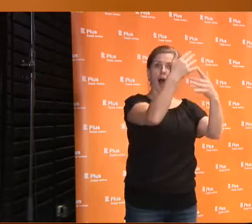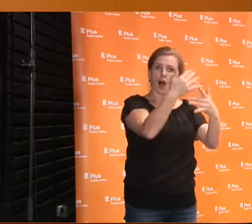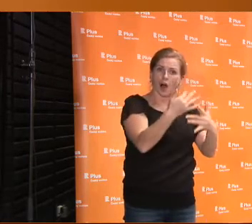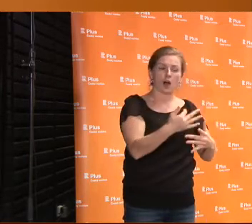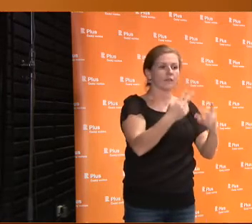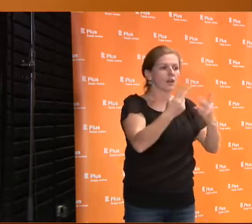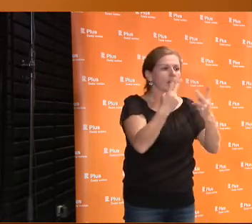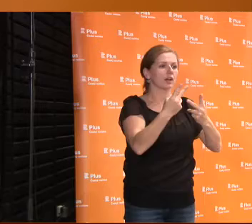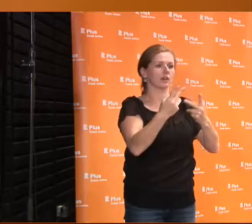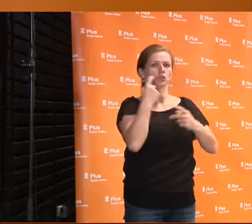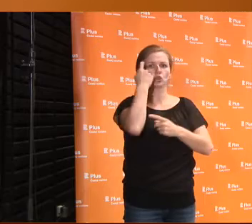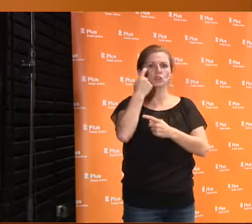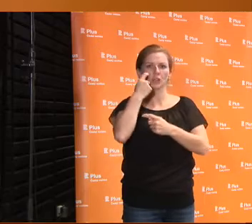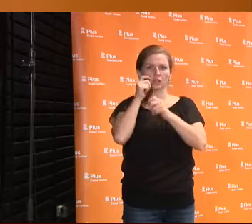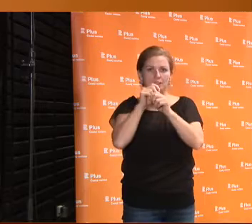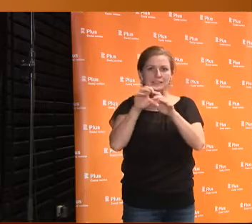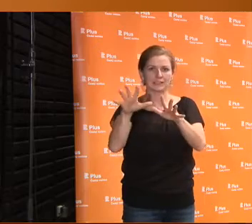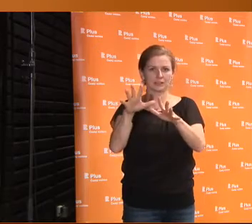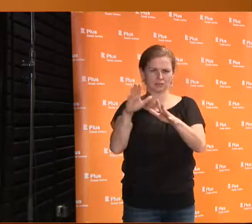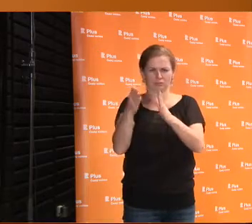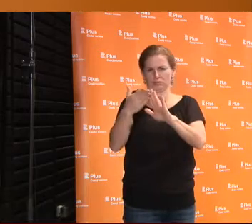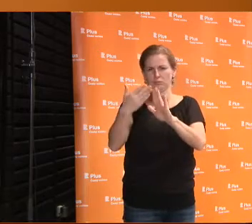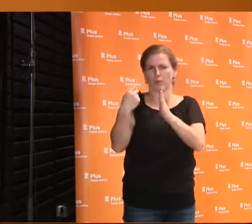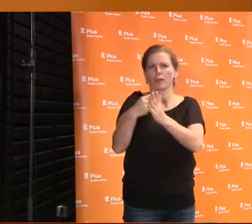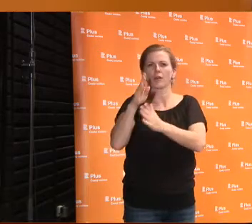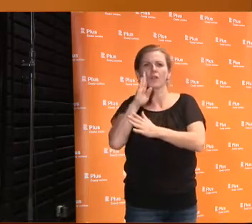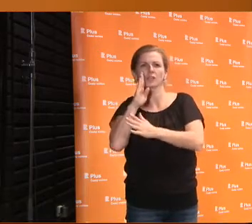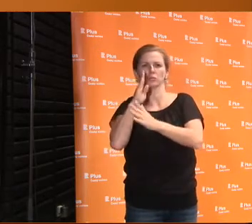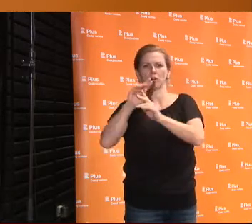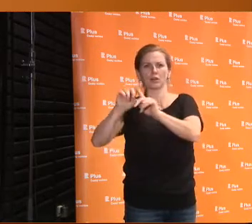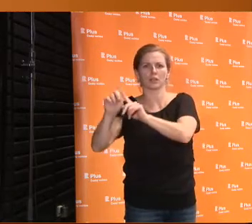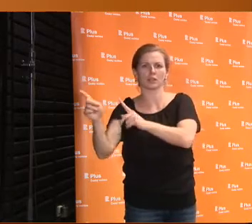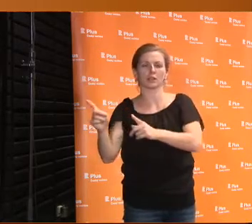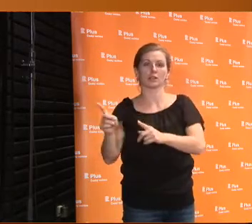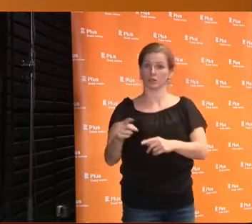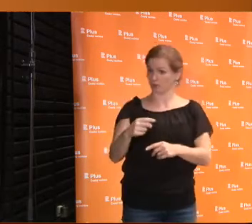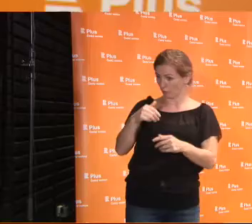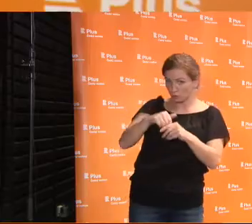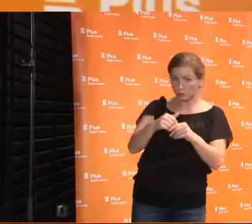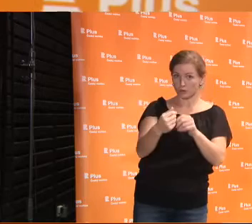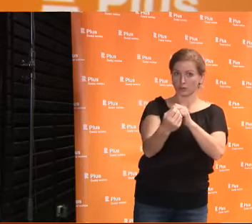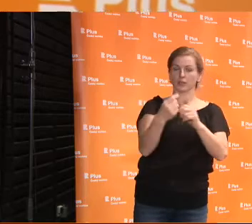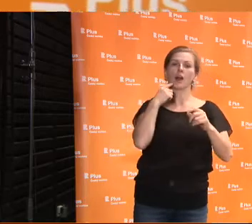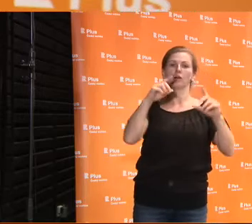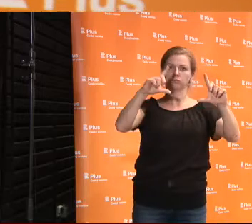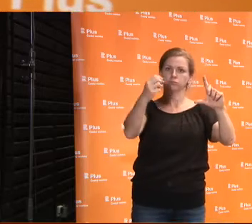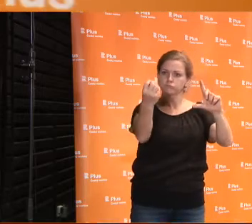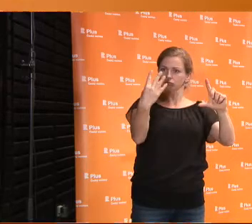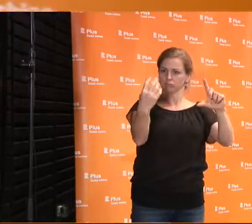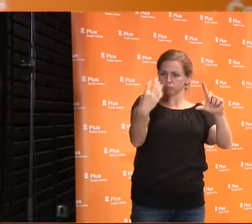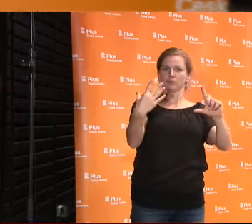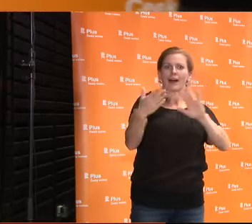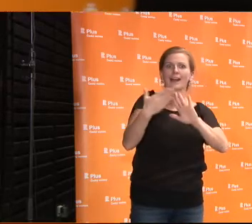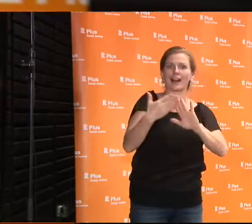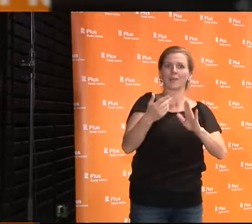a sociálních sítí. Tam pravděpodobně ten pokrok můžete sledovat sami. To, že na mě blikají reklamy podle stránek, které navštěvují. To, že se vám zobrazují